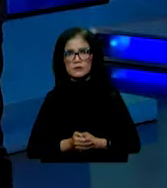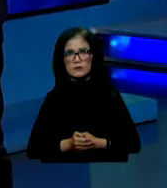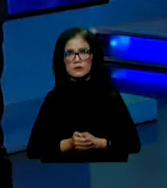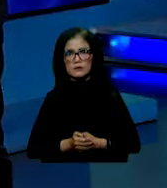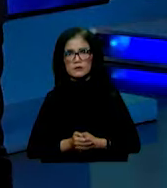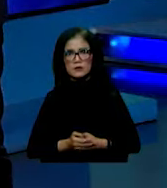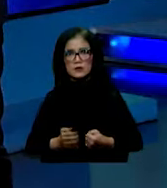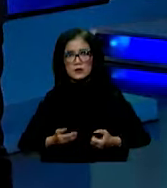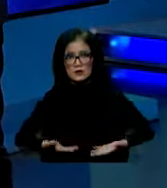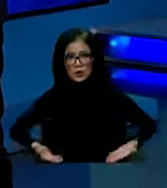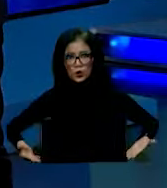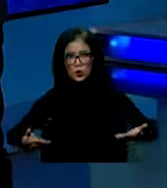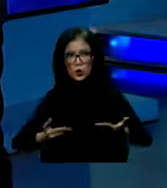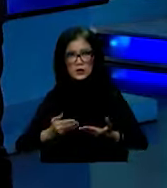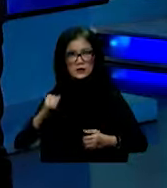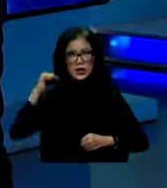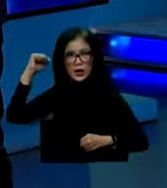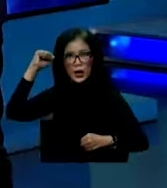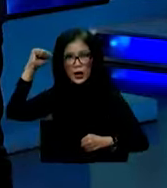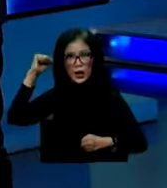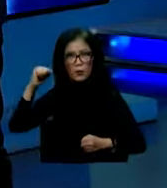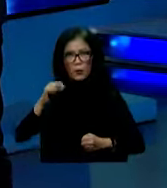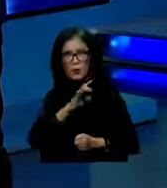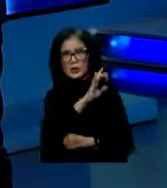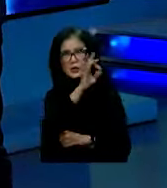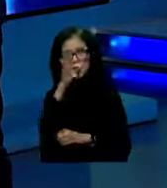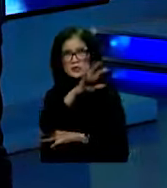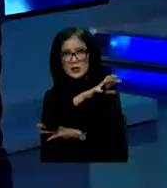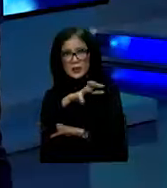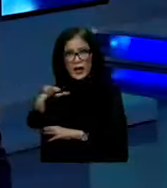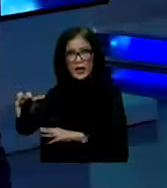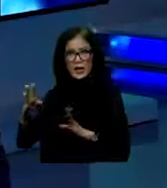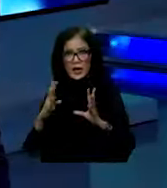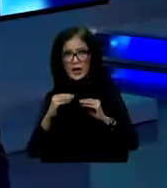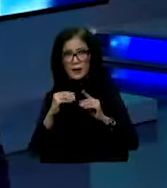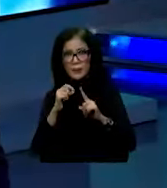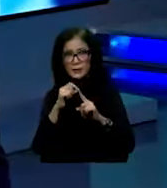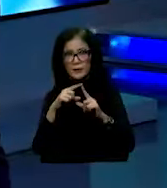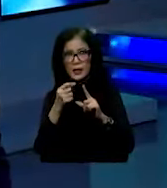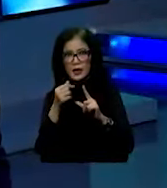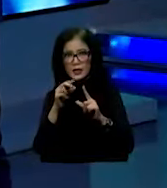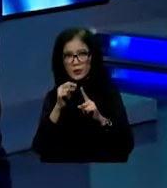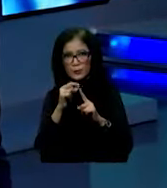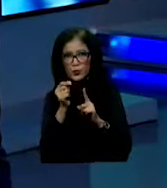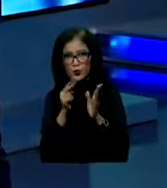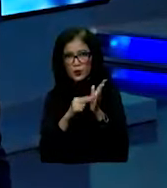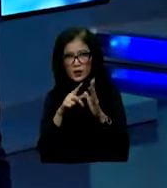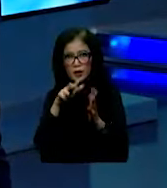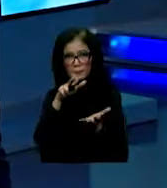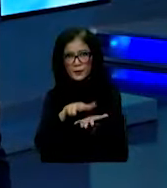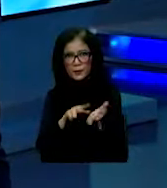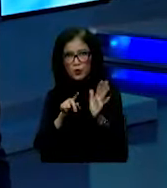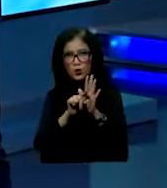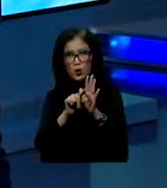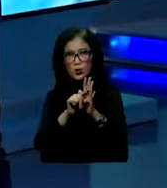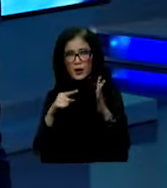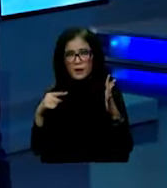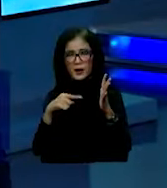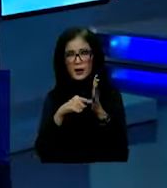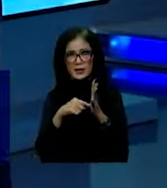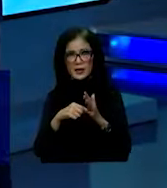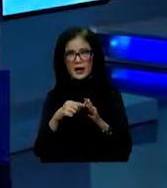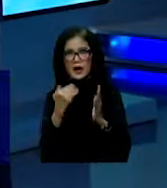di tengah gelombang unjuk rasa di berbagai daerah sidang paripurna DPR dengan agenda pengesahan revisi undang-undang Pilkada batal digelar hari